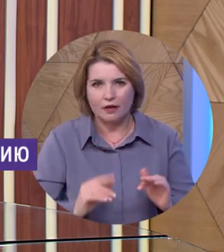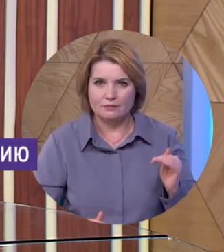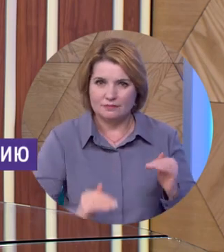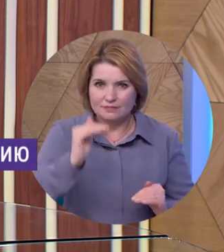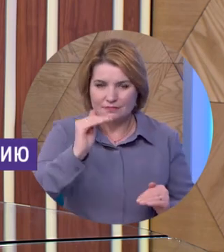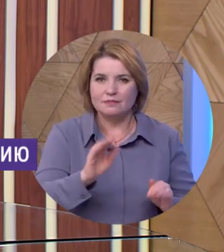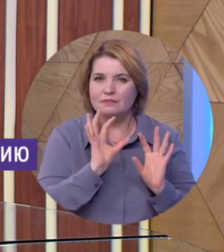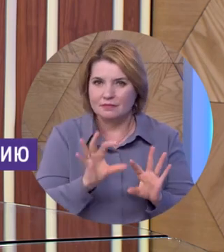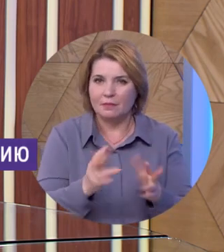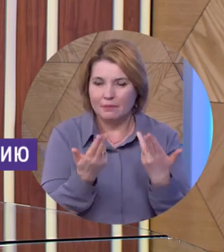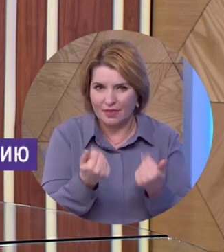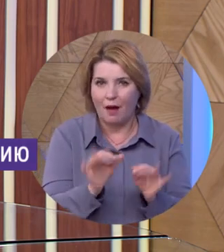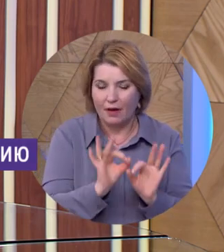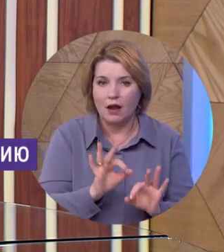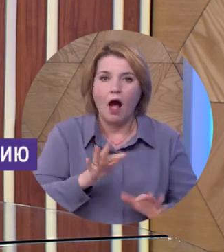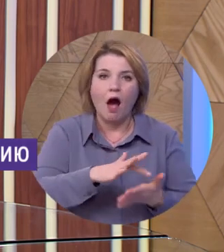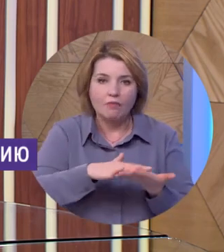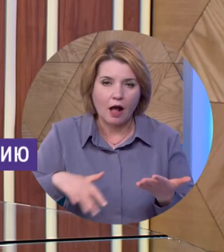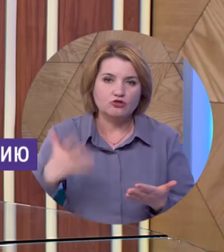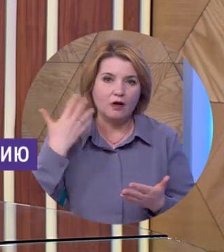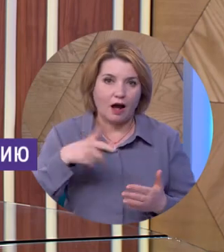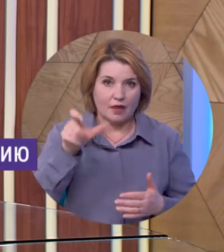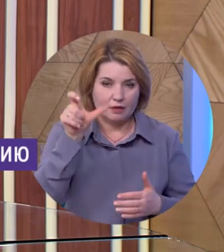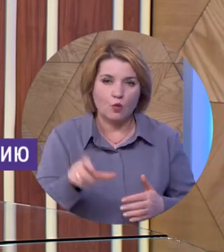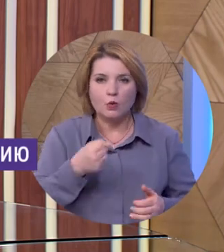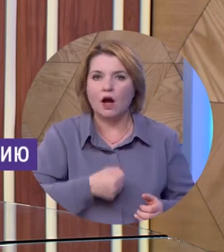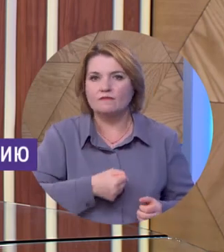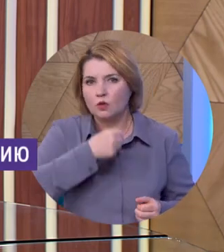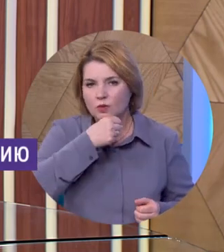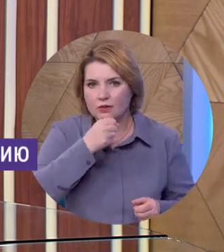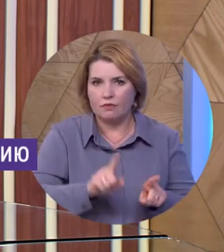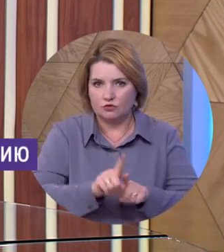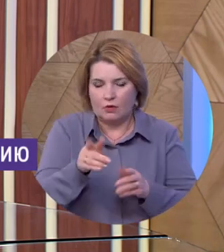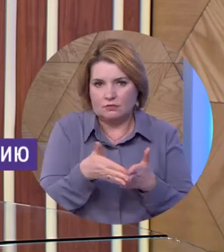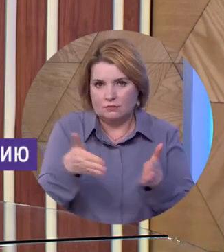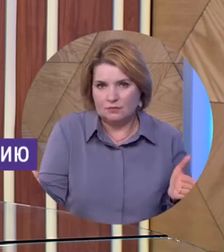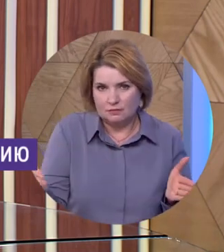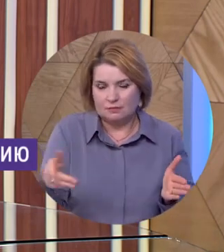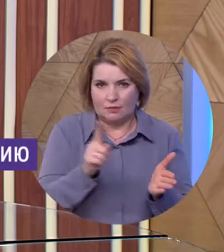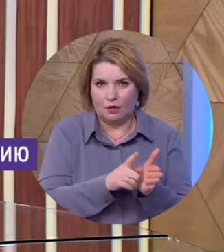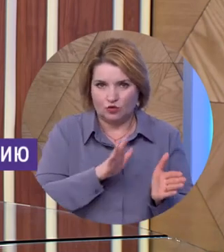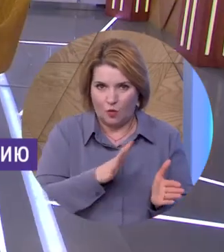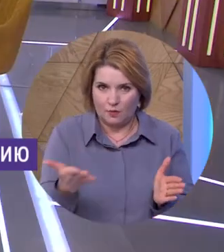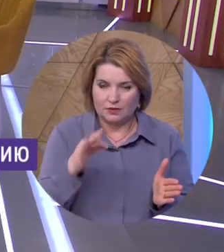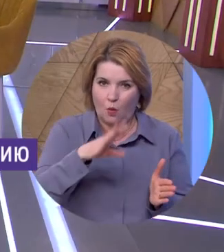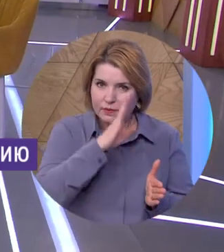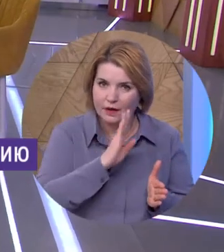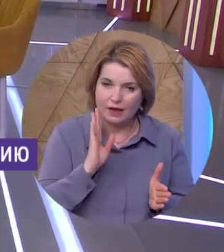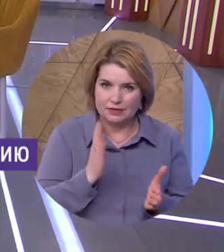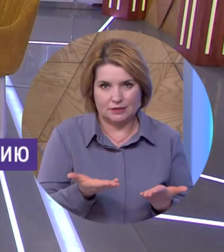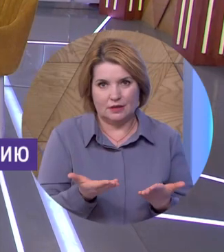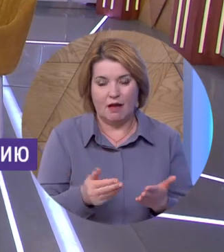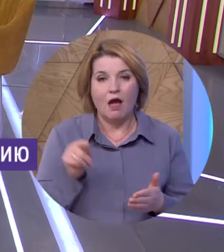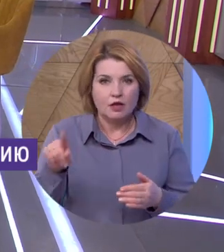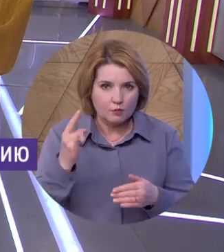А вот дальше, когда он начинает взрослеть, и, по сути, должна происходить некая сепарация, ну, это закономерный процесс, который сделает счастливым